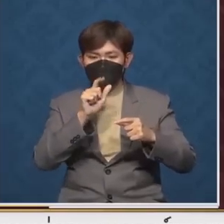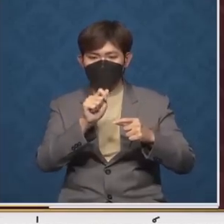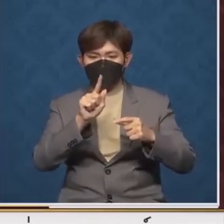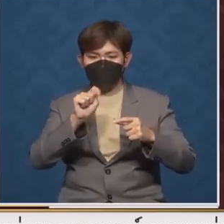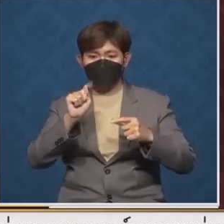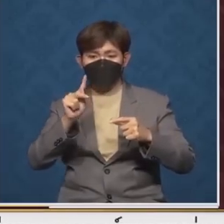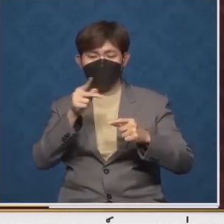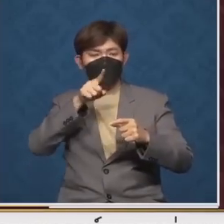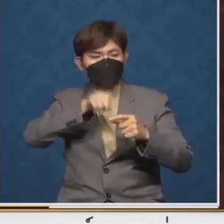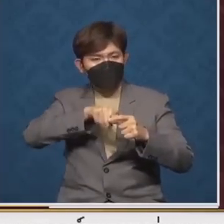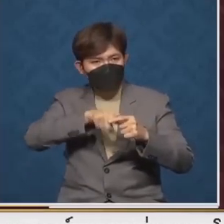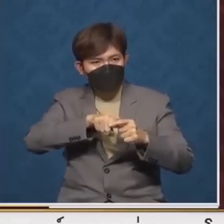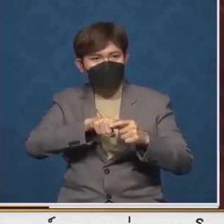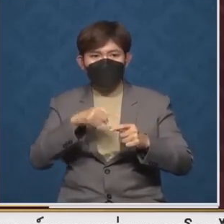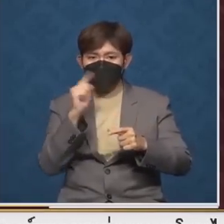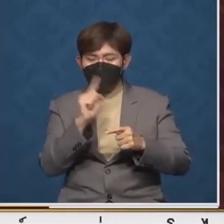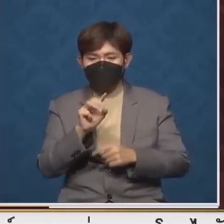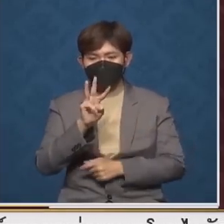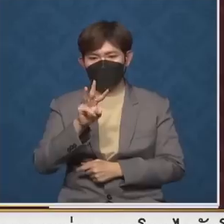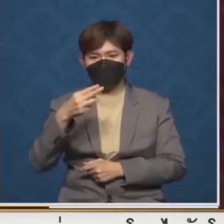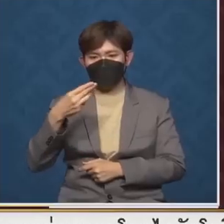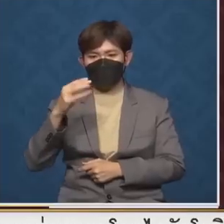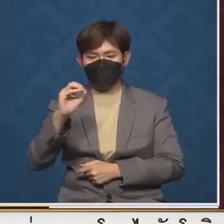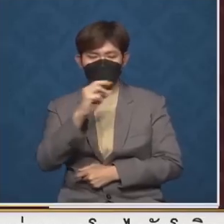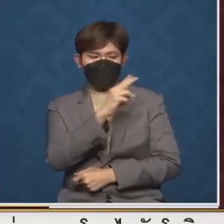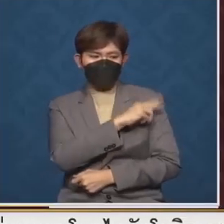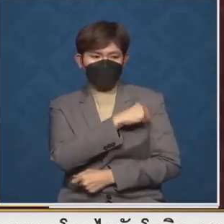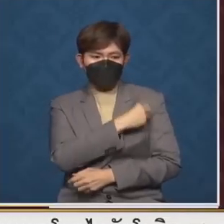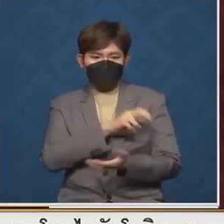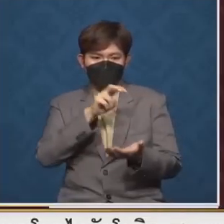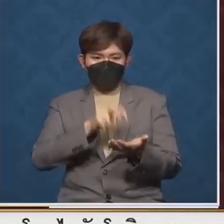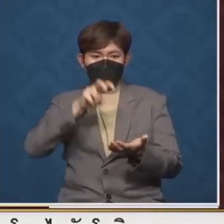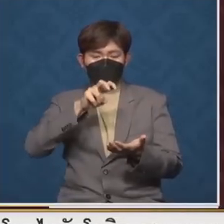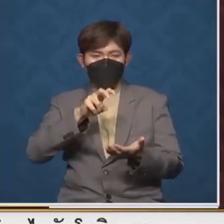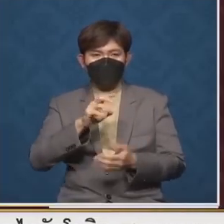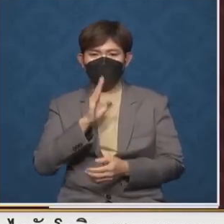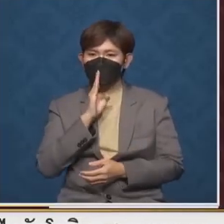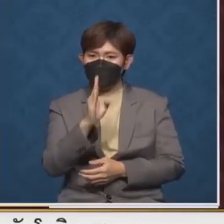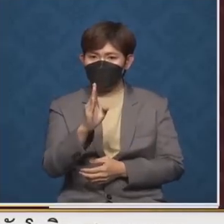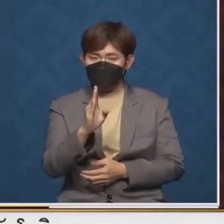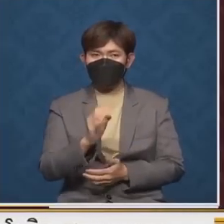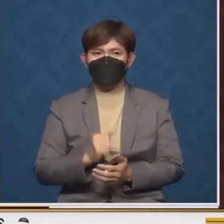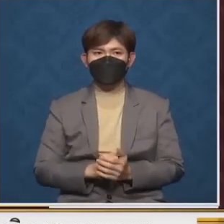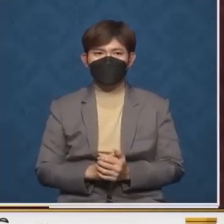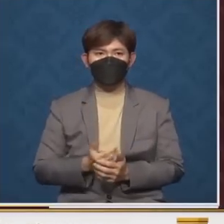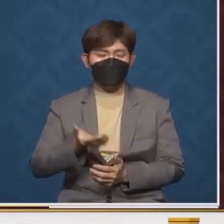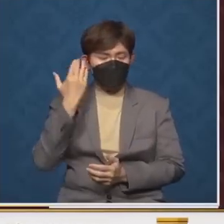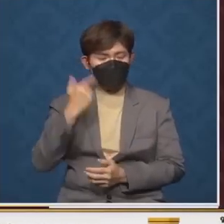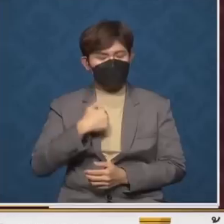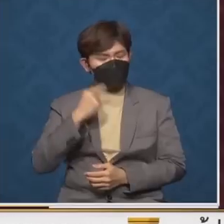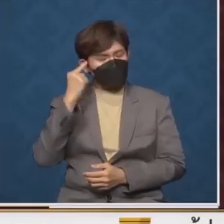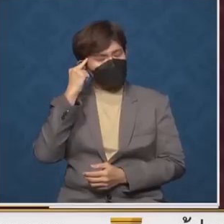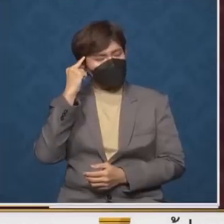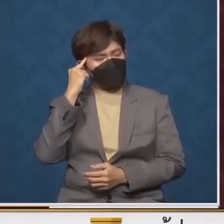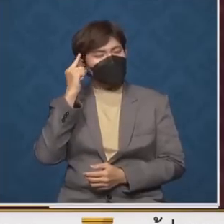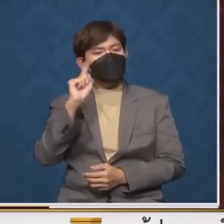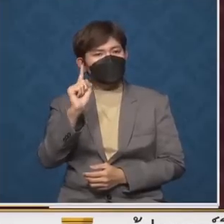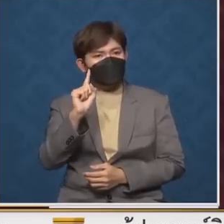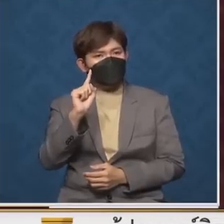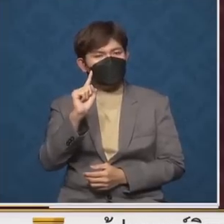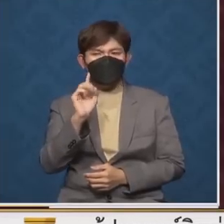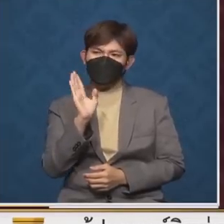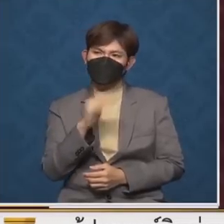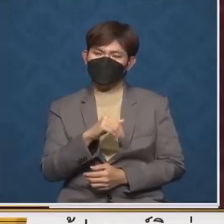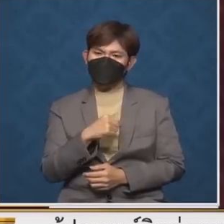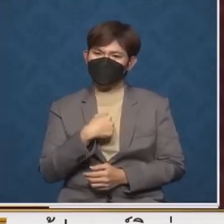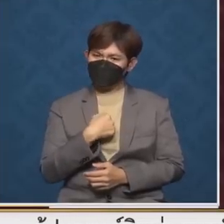องการอนามยโลกรับรองผมพูดตรง นะฮะ วนนั้นผมนในใจว่า เอ๊